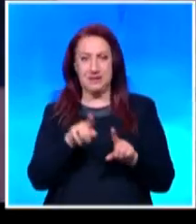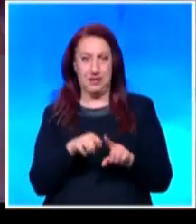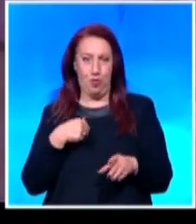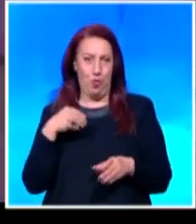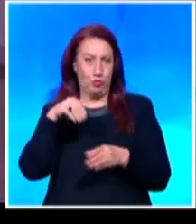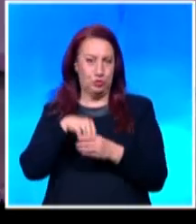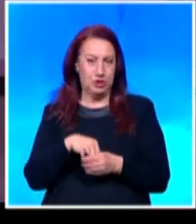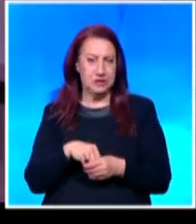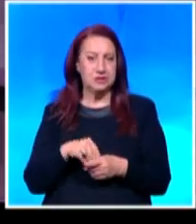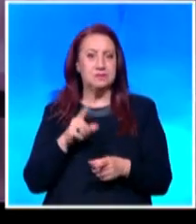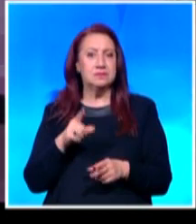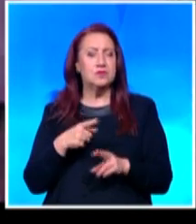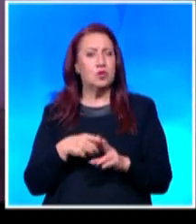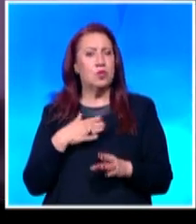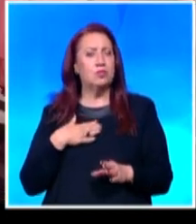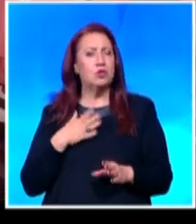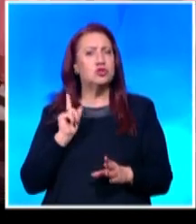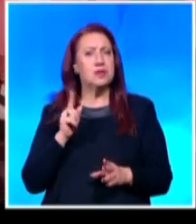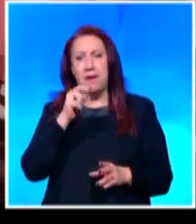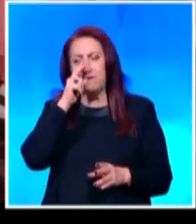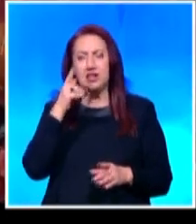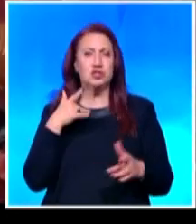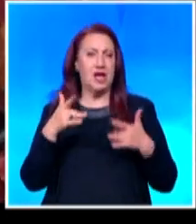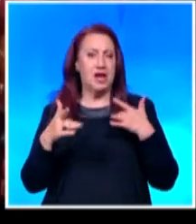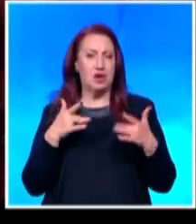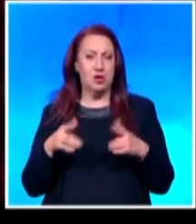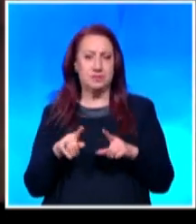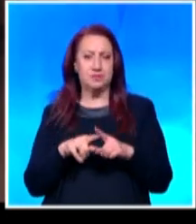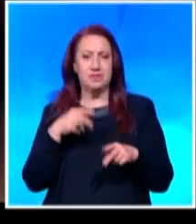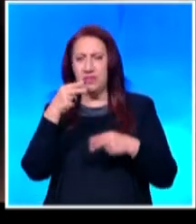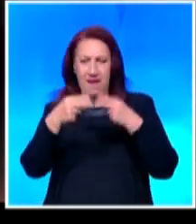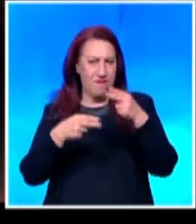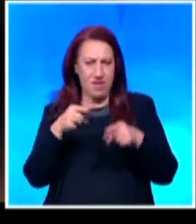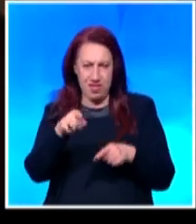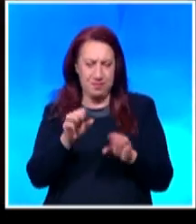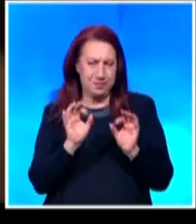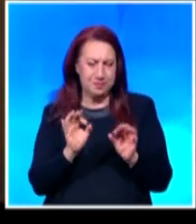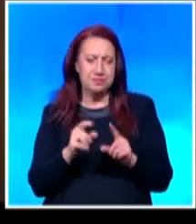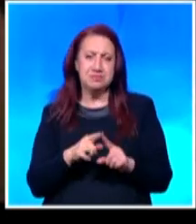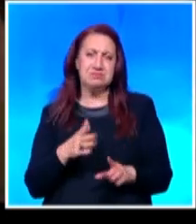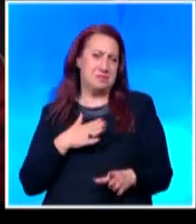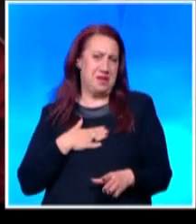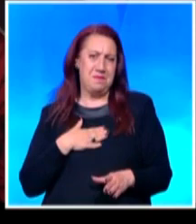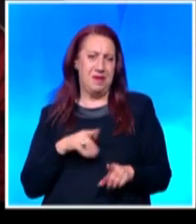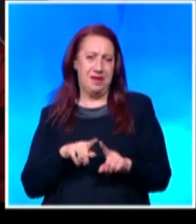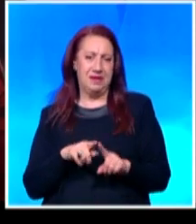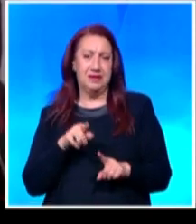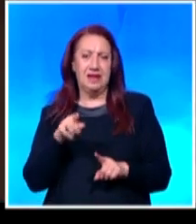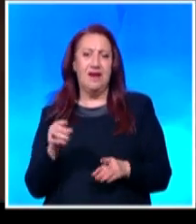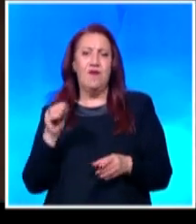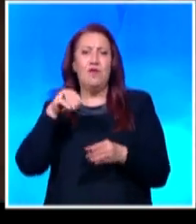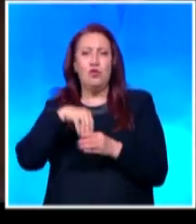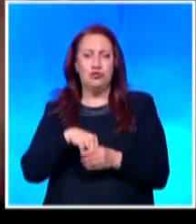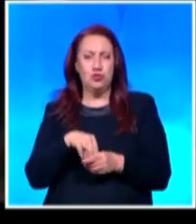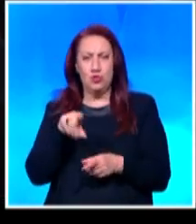роля в представянето на други идентичности. В един сериал като «Сексът и градът» това се случва. Така че включването на небинарен герой е